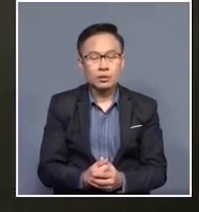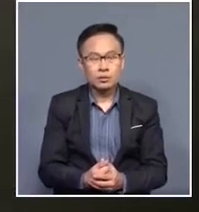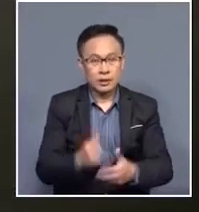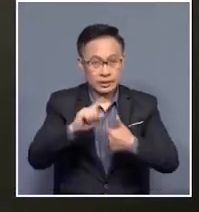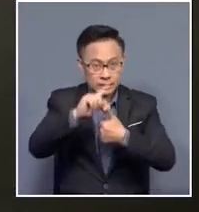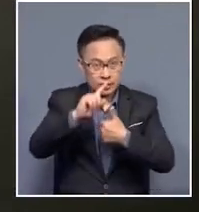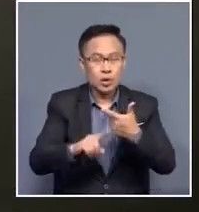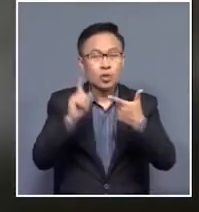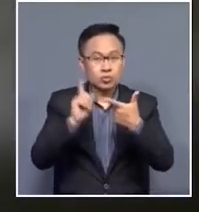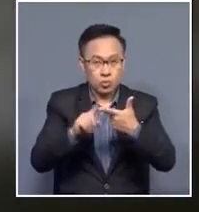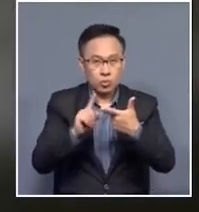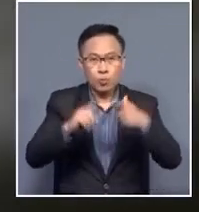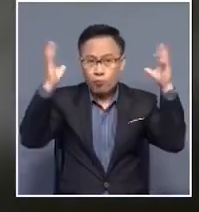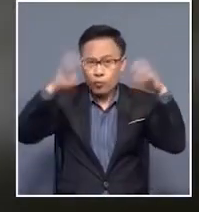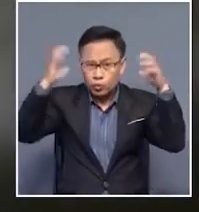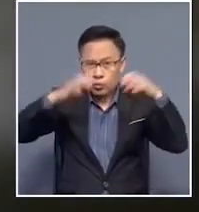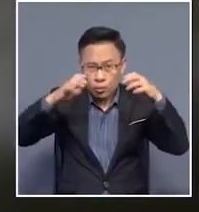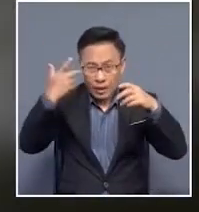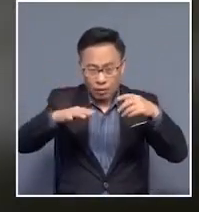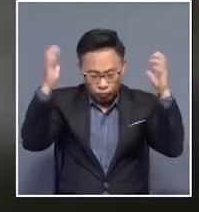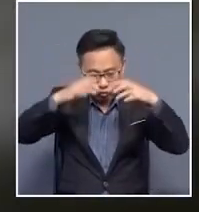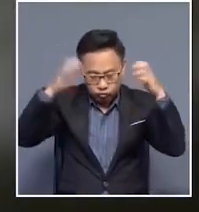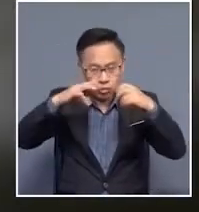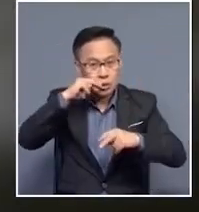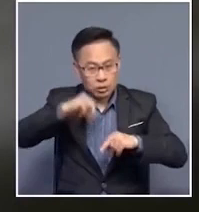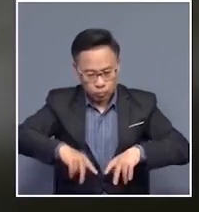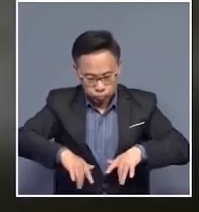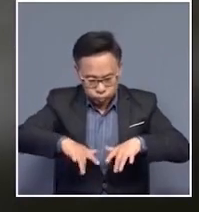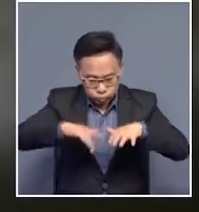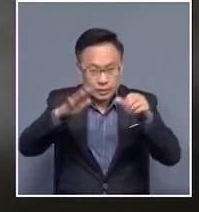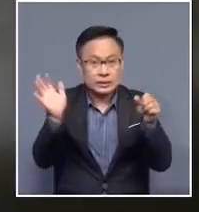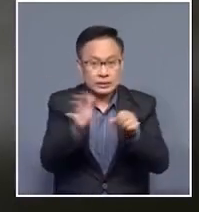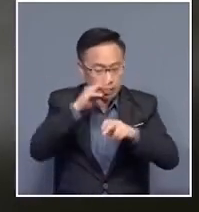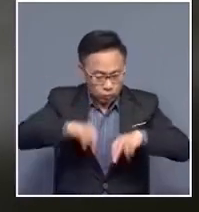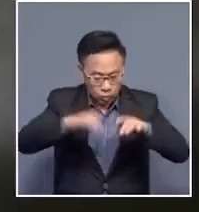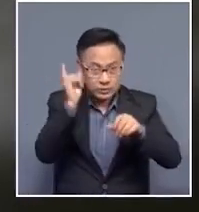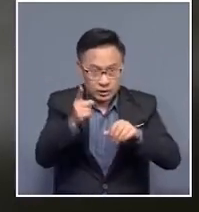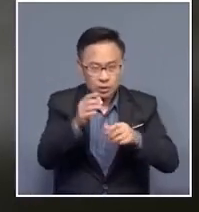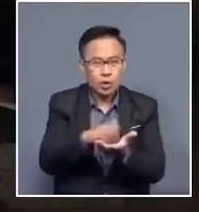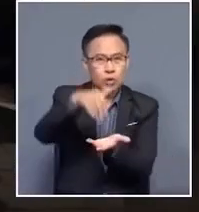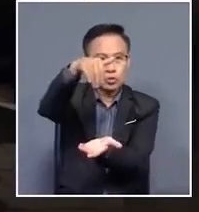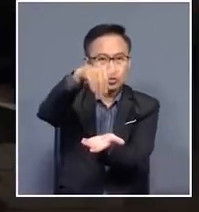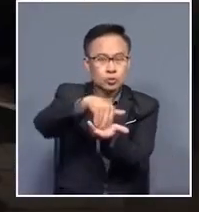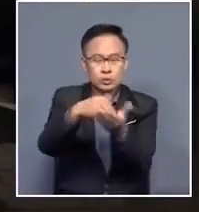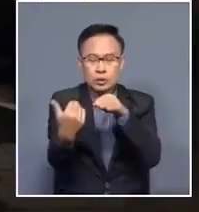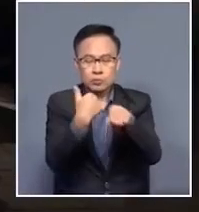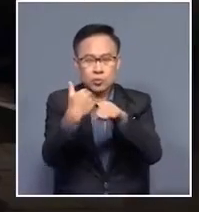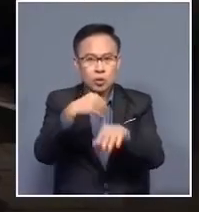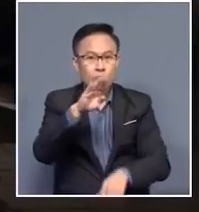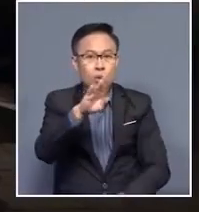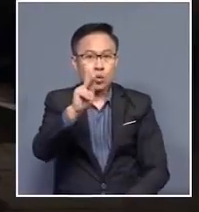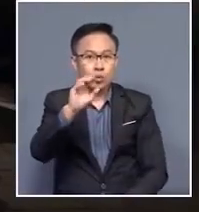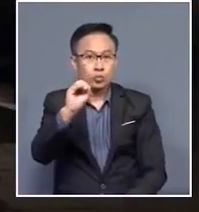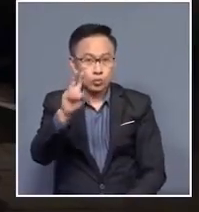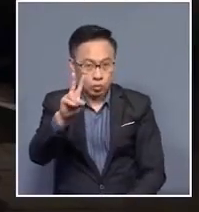กรณีที่เกิดน้ำท่วมขังจริงๆหลังจากนั้นในส่วนของบก.02เลยที่เรียกว่าศูนย์ควบคุมและสั่งการจราจรเนี่ยก็